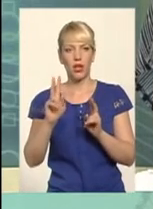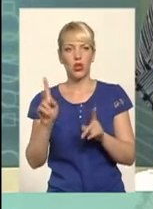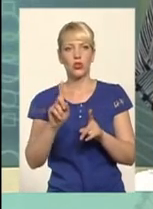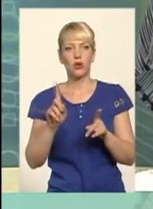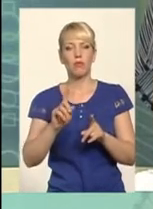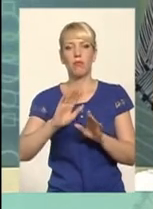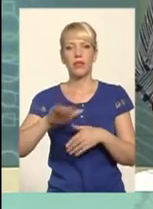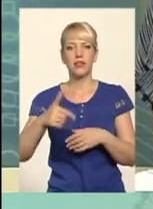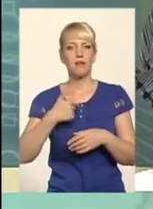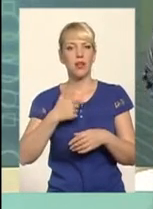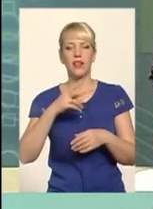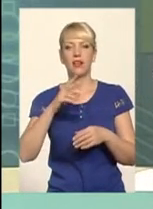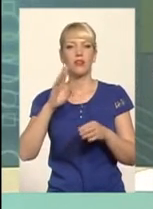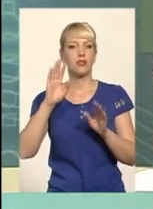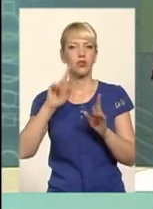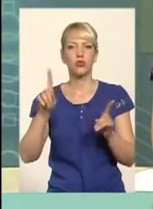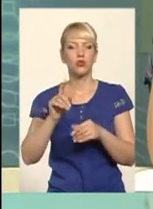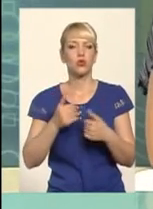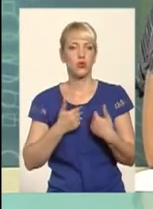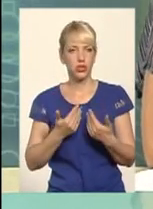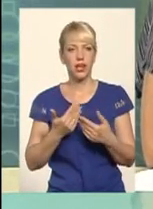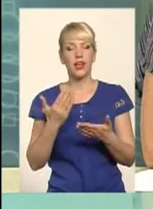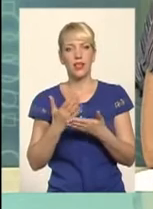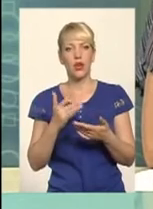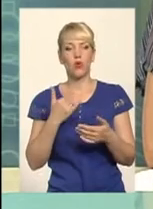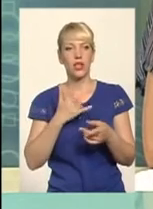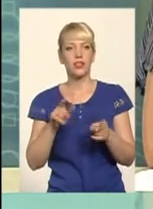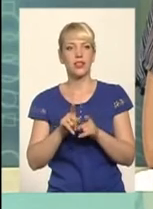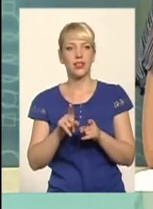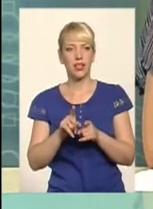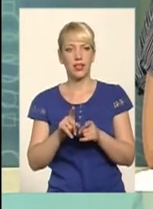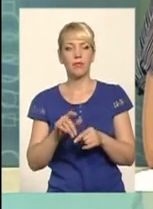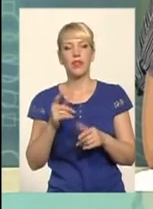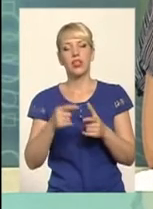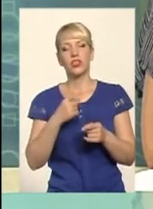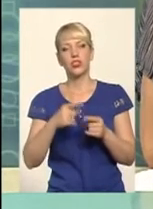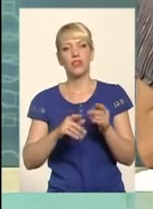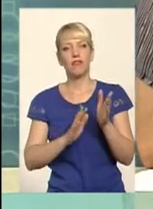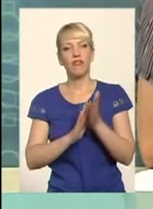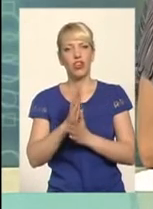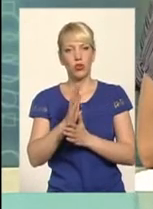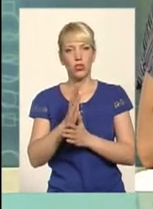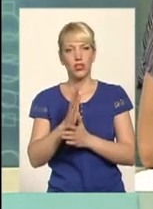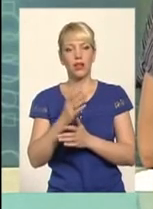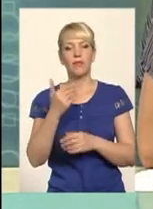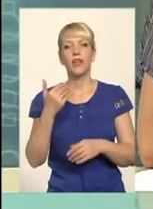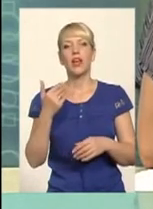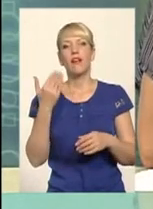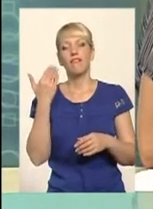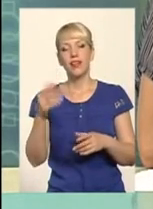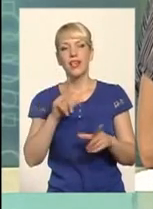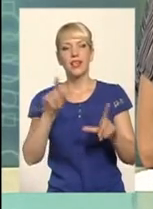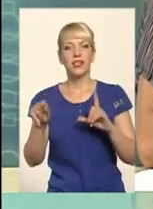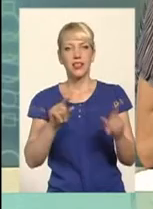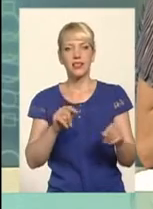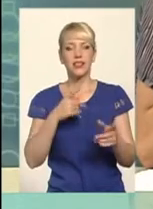після мене хоч потоп. Ну, є й такі в нас. Чи виросла все-таки, от ви їздите, ви спілкуєтесь дуже часто